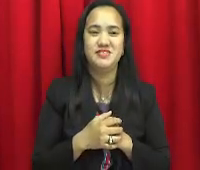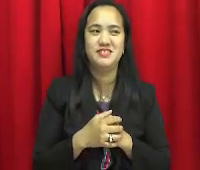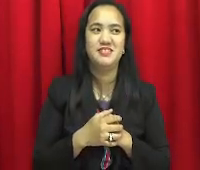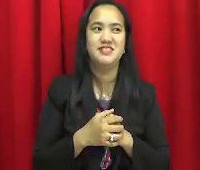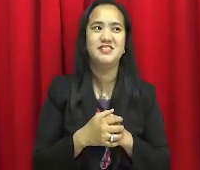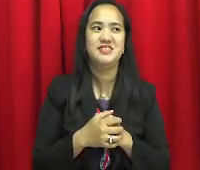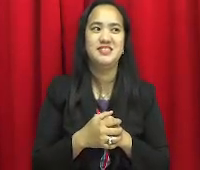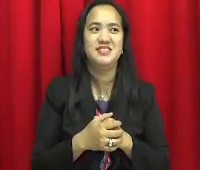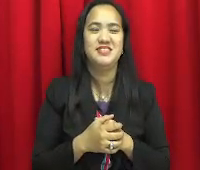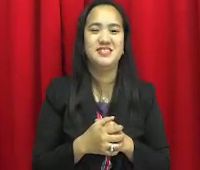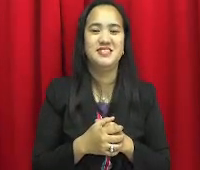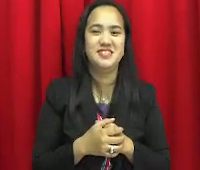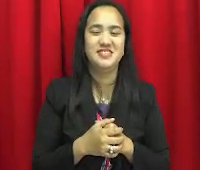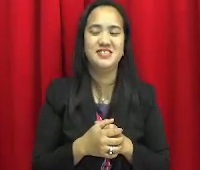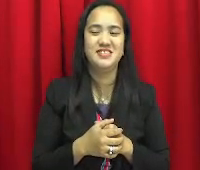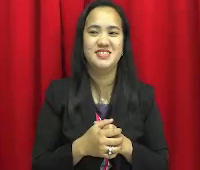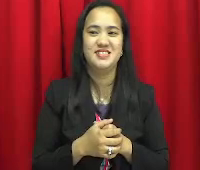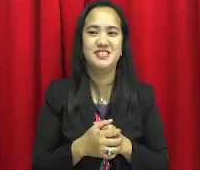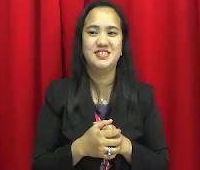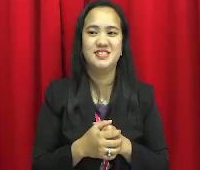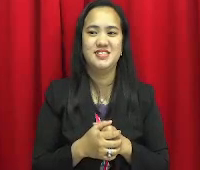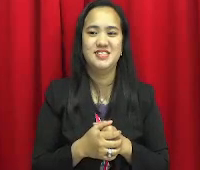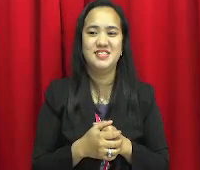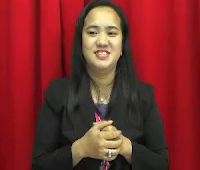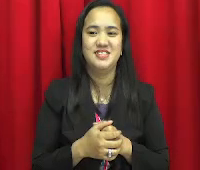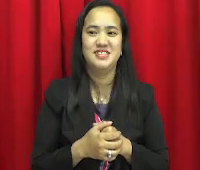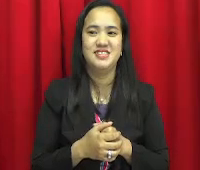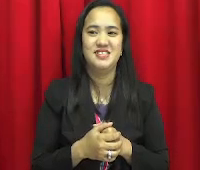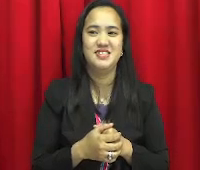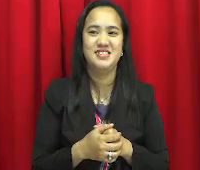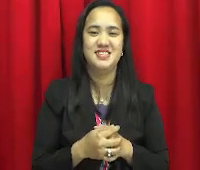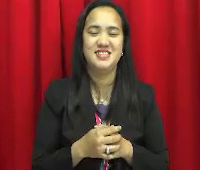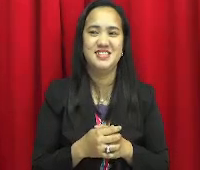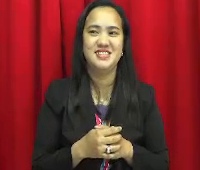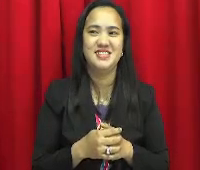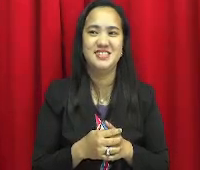right, matindi ang mga pamamaraan ko sa kaligtasan kaya